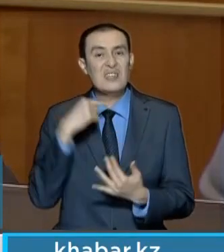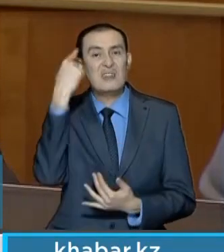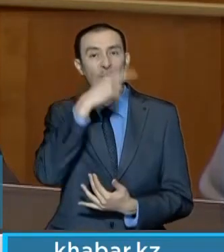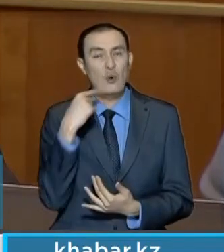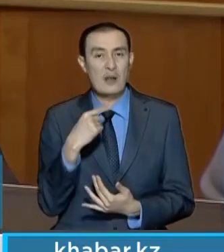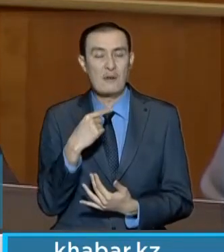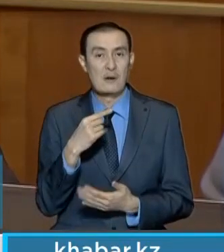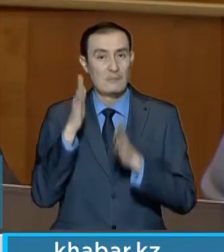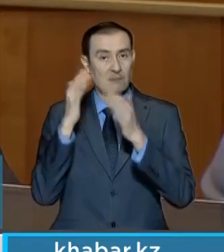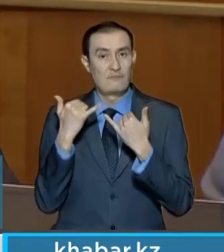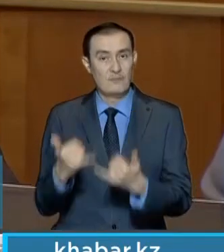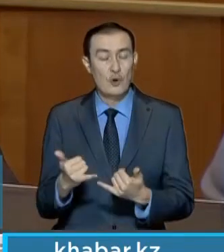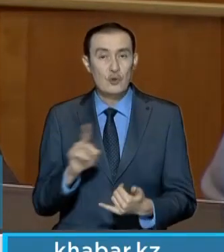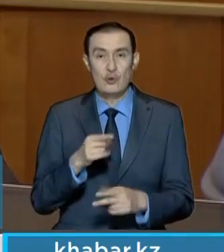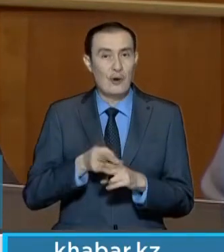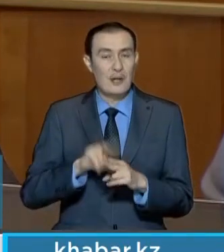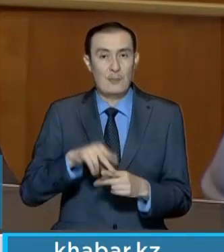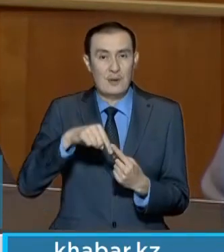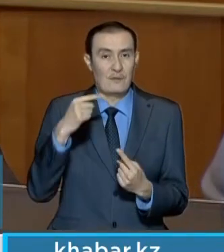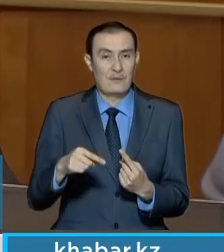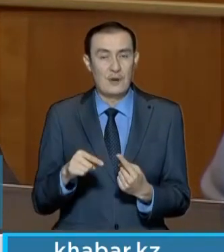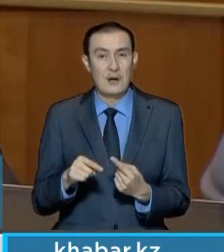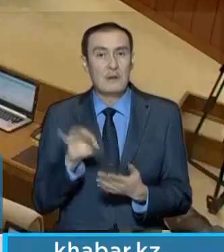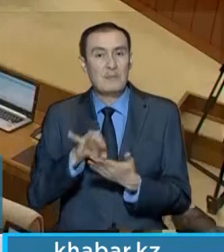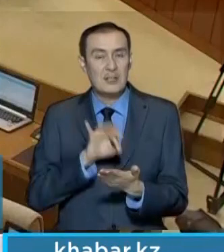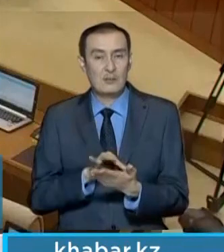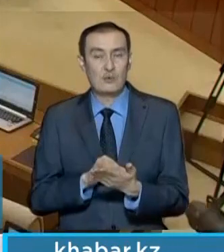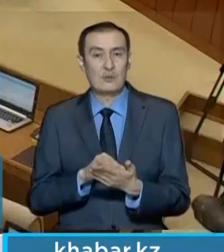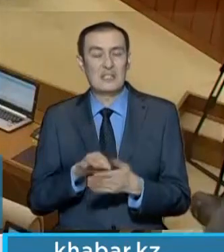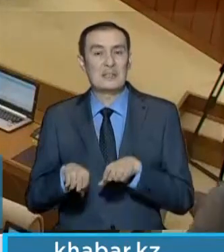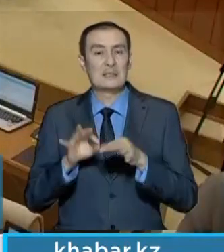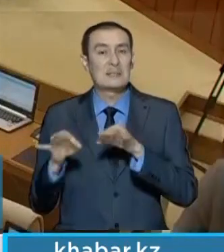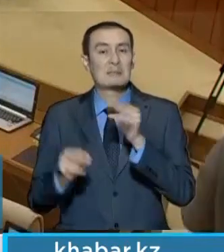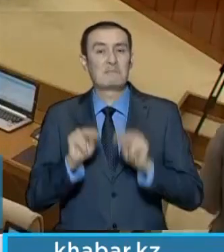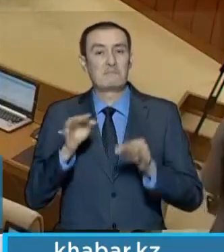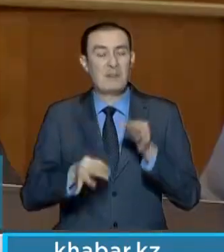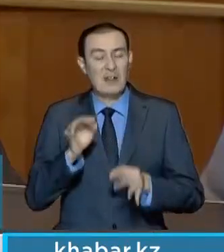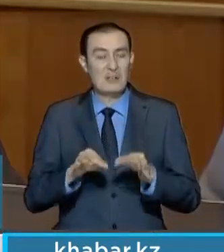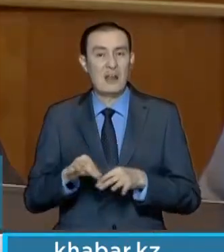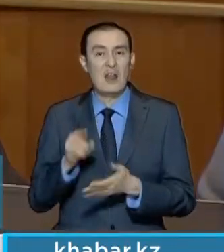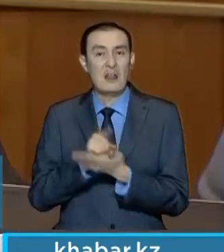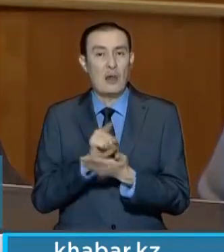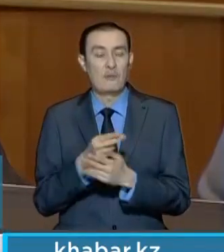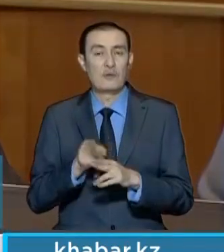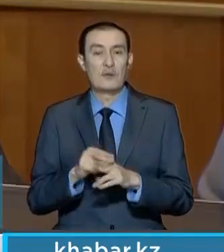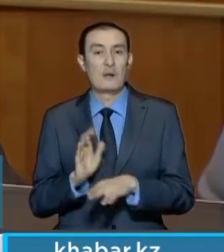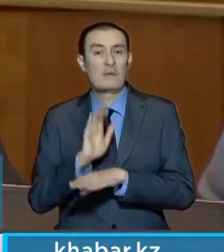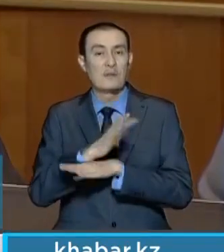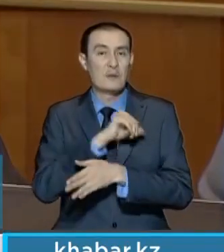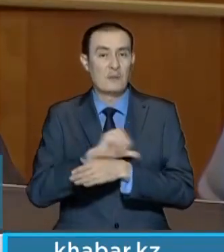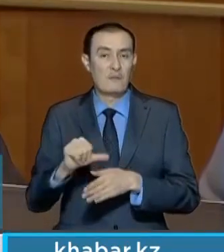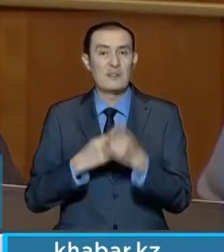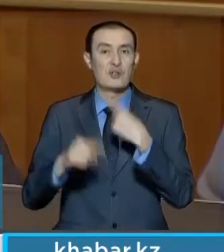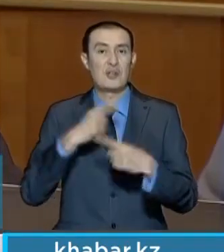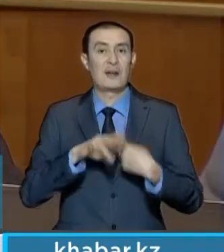индивидуального характера, что противоречит принципу справедливости налогообложения. В то же время много вопросов при субсидировании экспортеров через